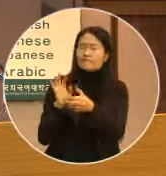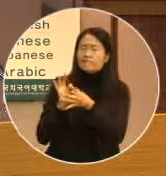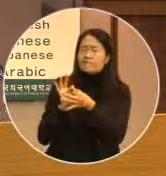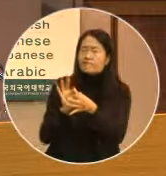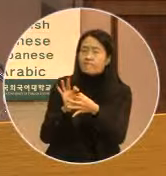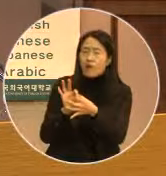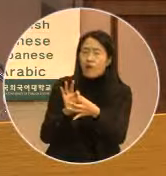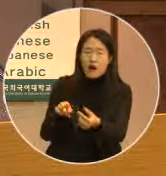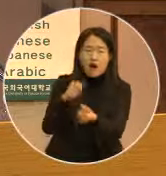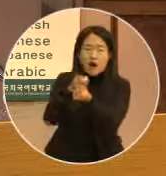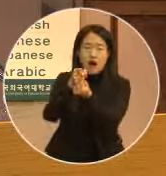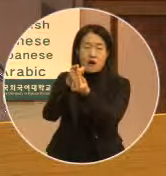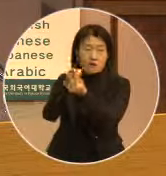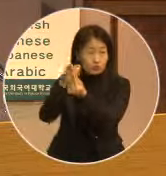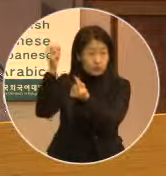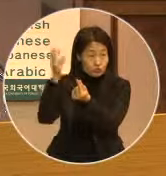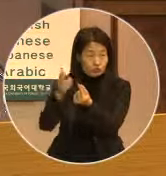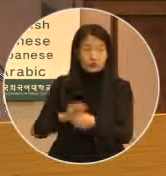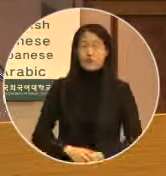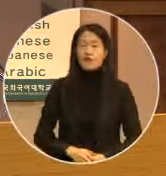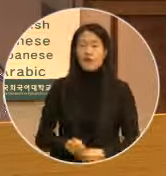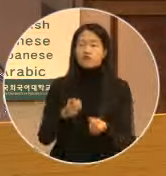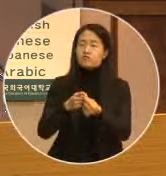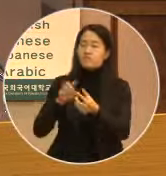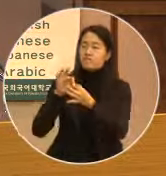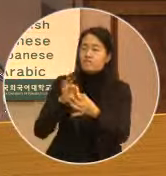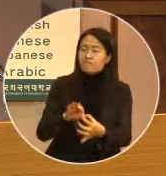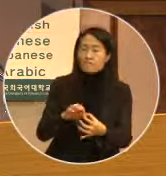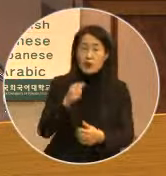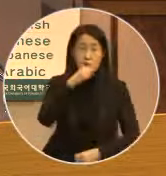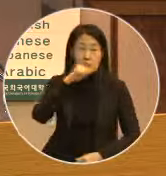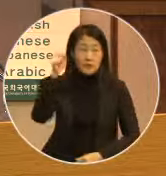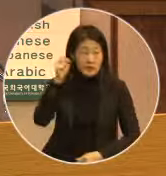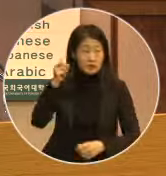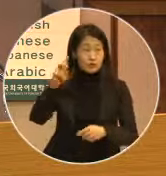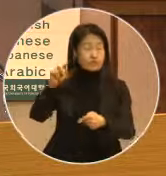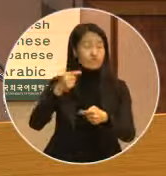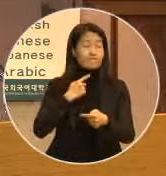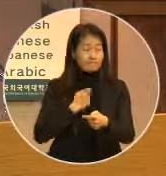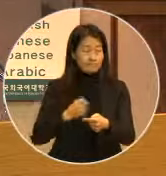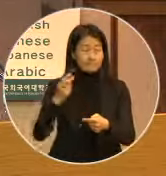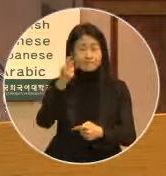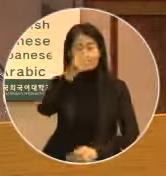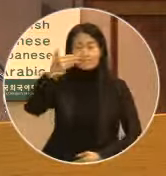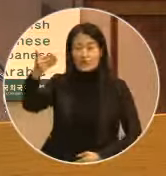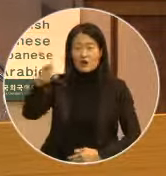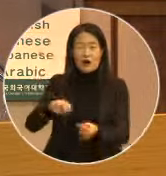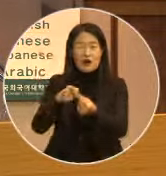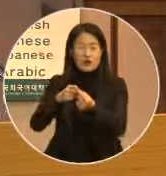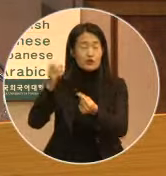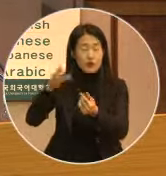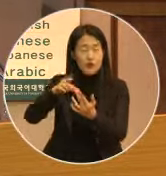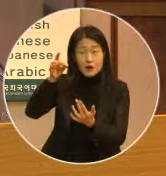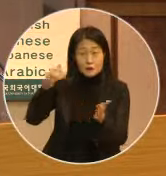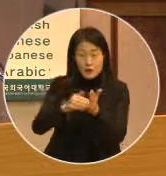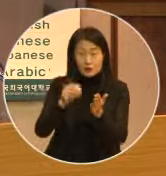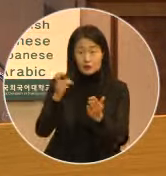연속 최우수 그리고 우수 컨텐츠로 선정되었고 2009년 최우수 컨텐츠로